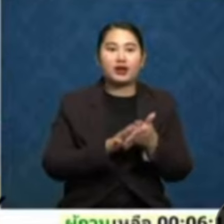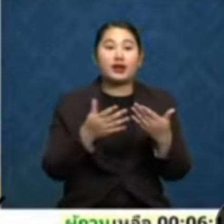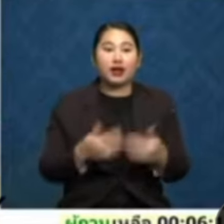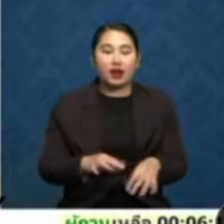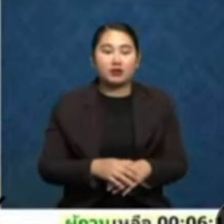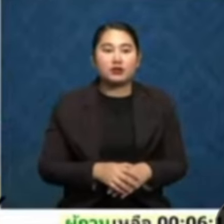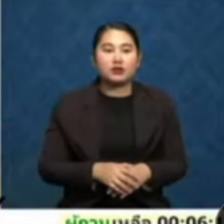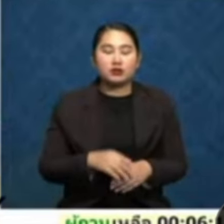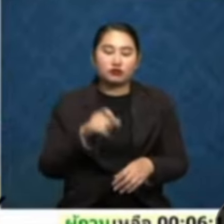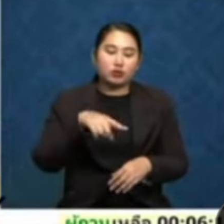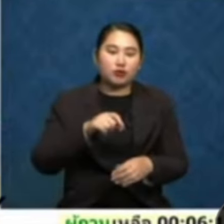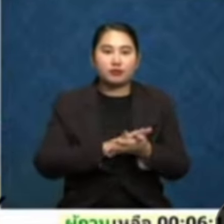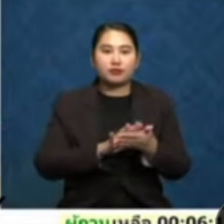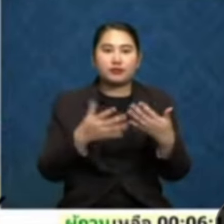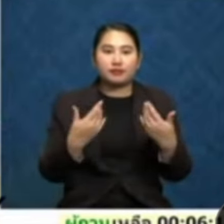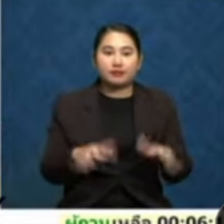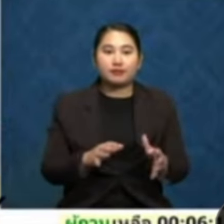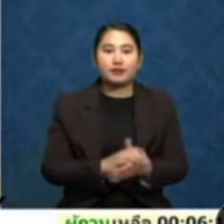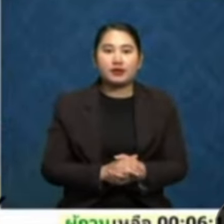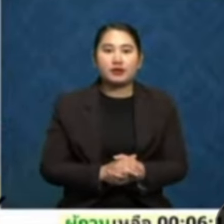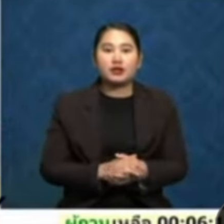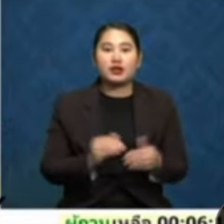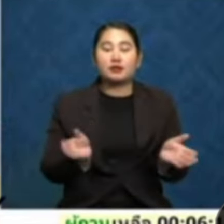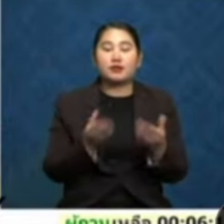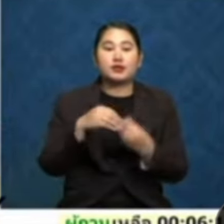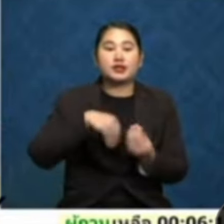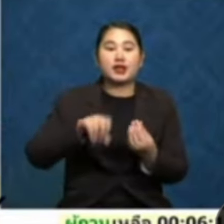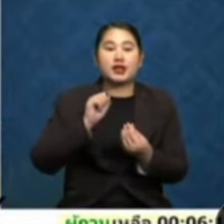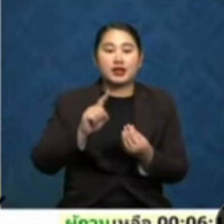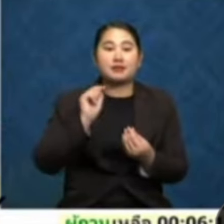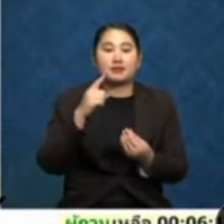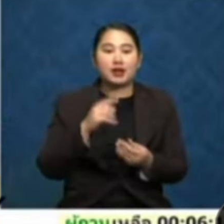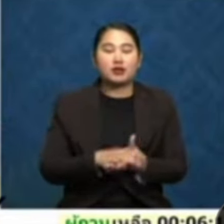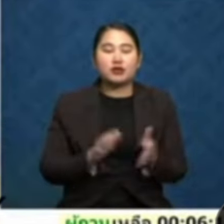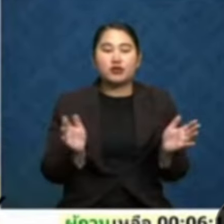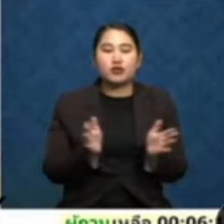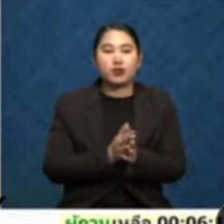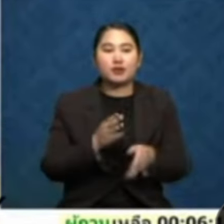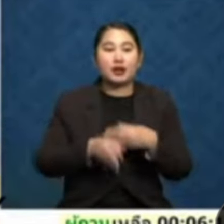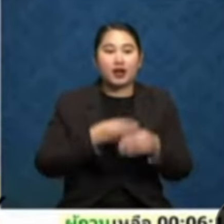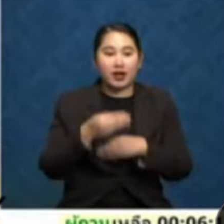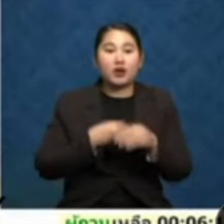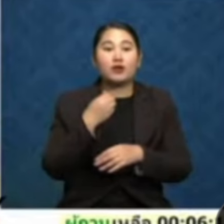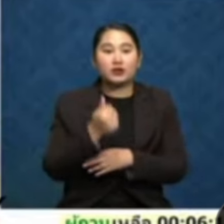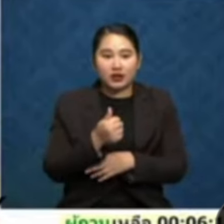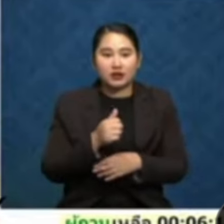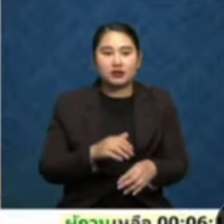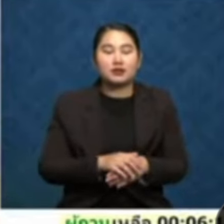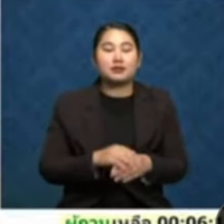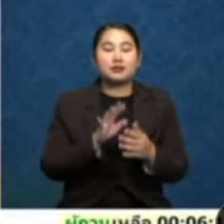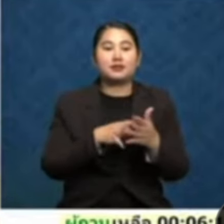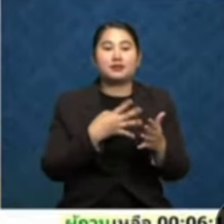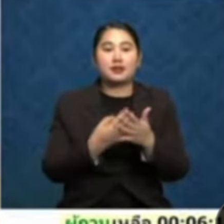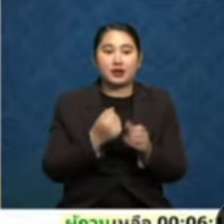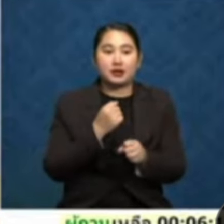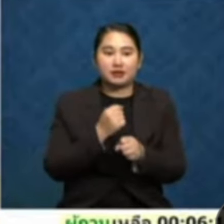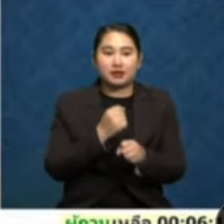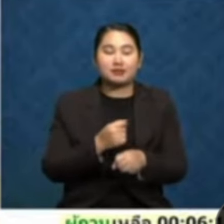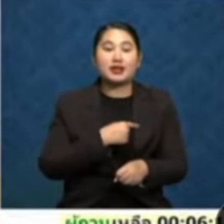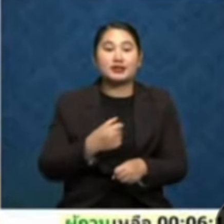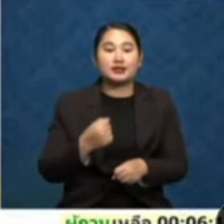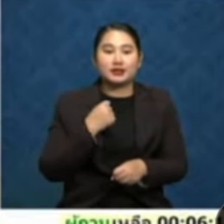สายได้รับการซ่อมแซมฟื้นฟูเรียบร้อยแล้วกระตุ้นเศรษฐกิจให้กลับคืนมาให้ร้านรวมกลับมาสามารถค้าขายได้ตามปกติครับออกมาตรการเลยครับเพิ่มความ